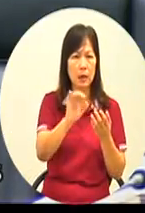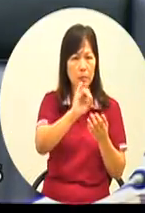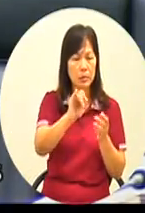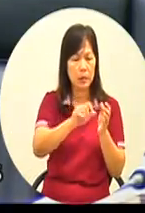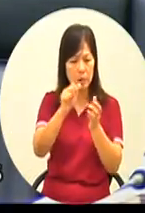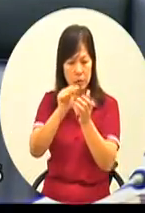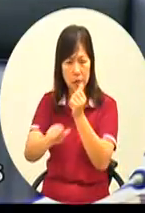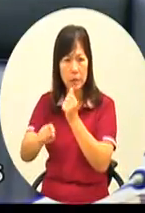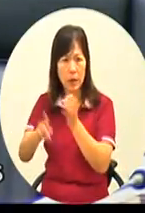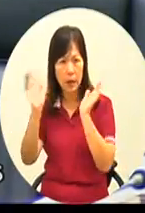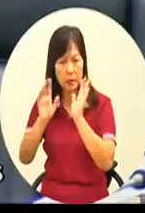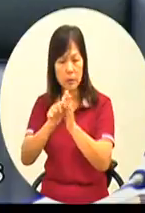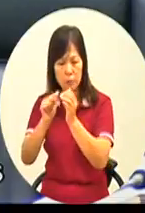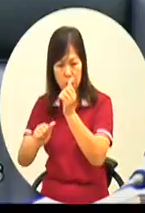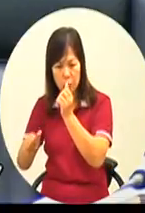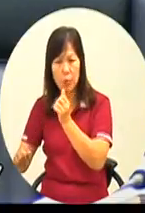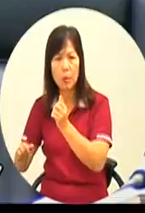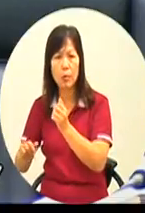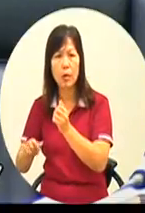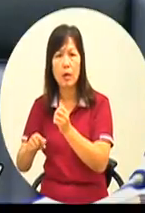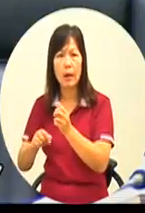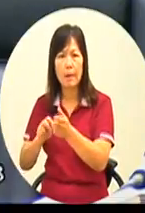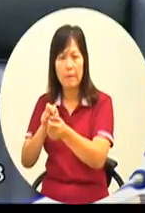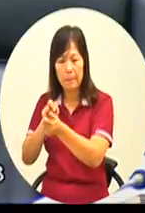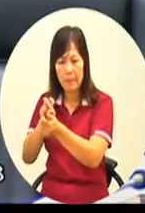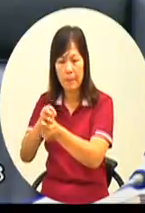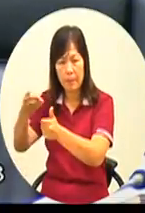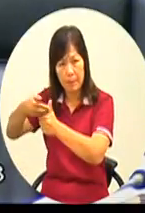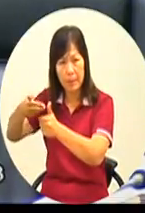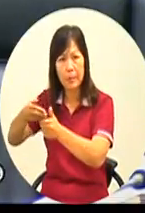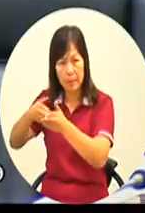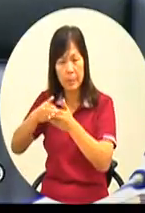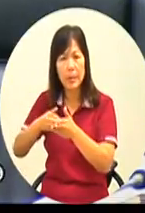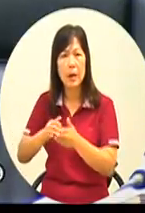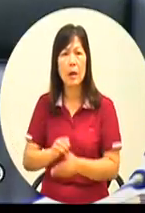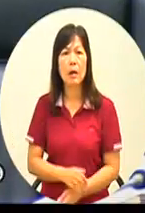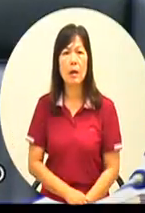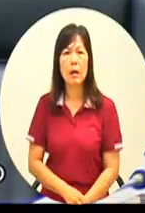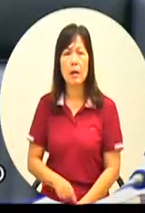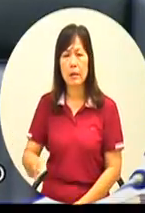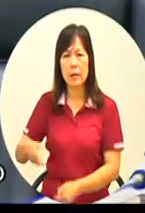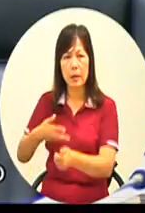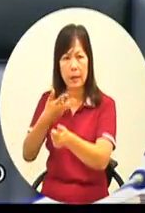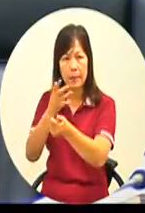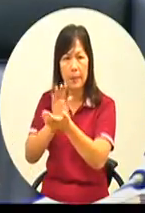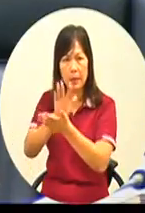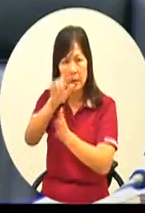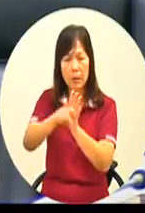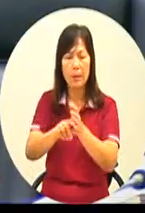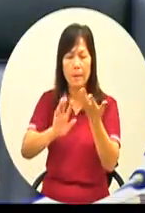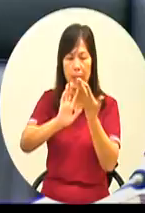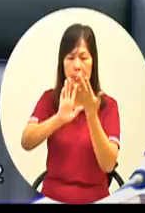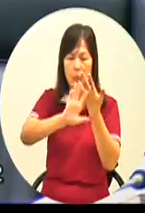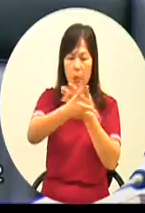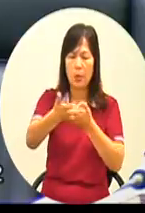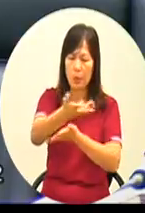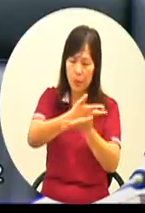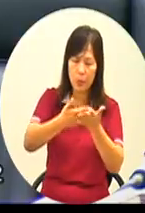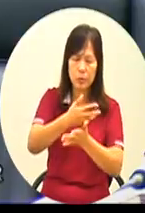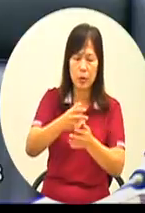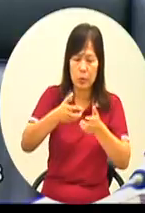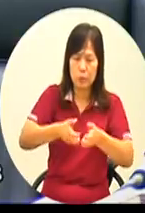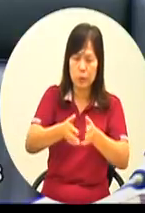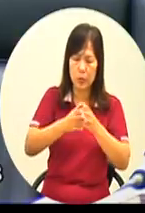二代甚至于第三代能够好好的去培养他们，让他们未来成为我们在外交上重要的人才，包